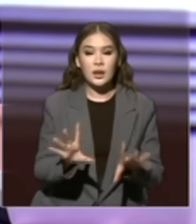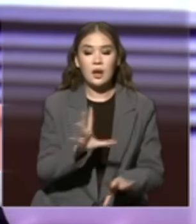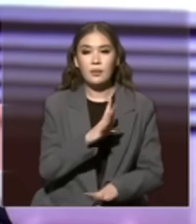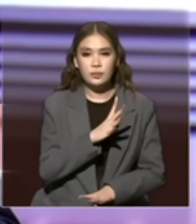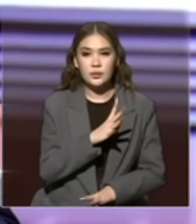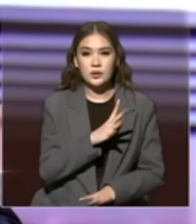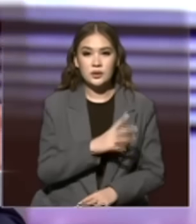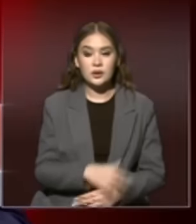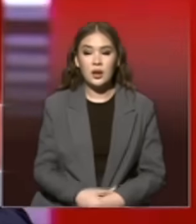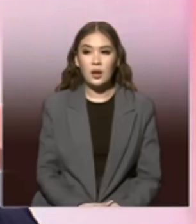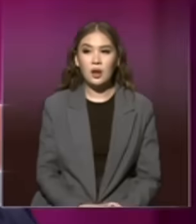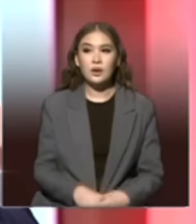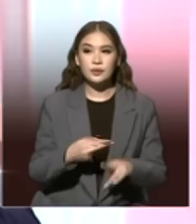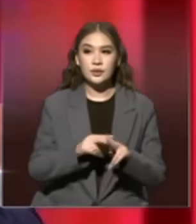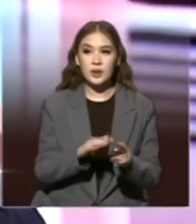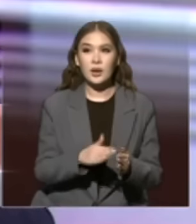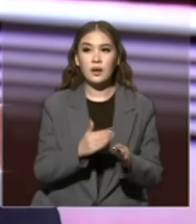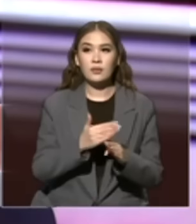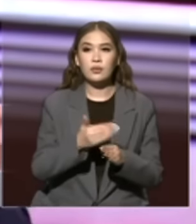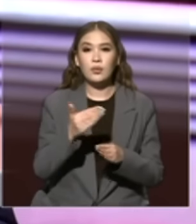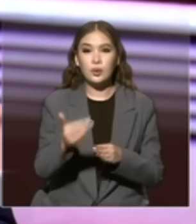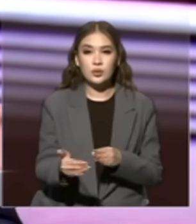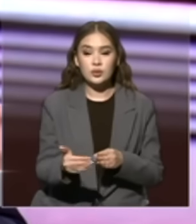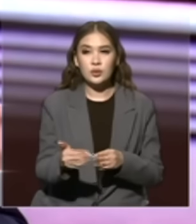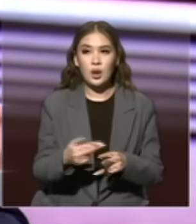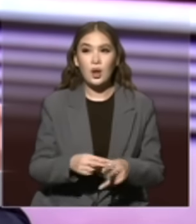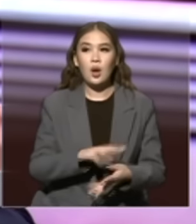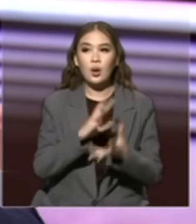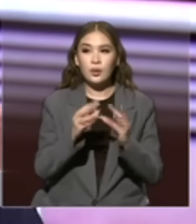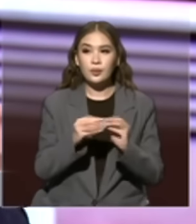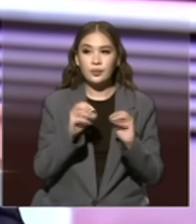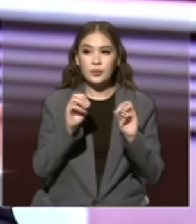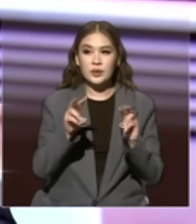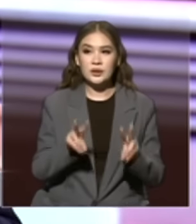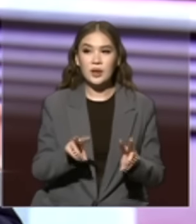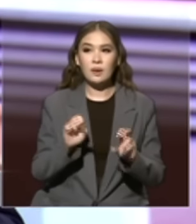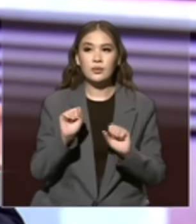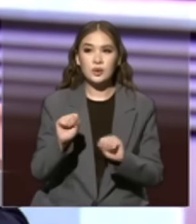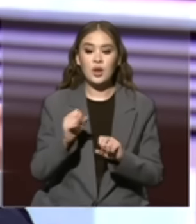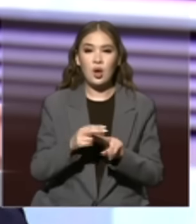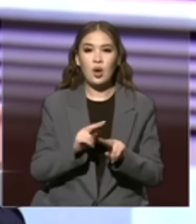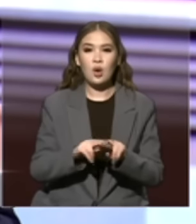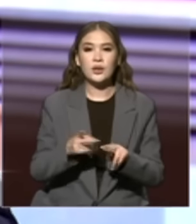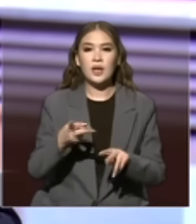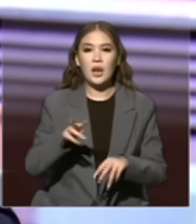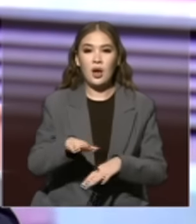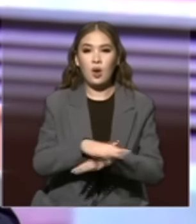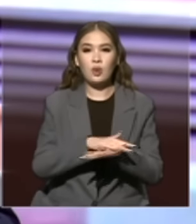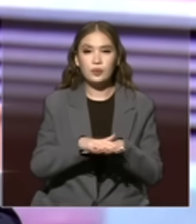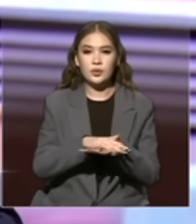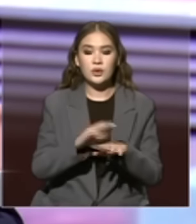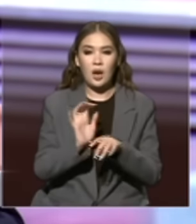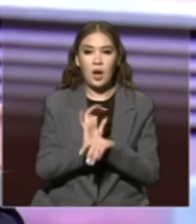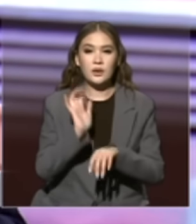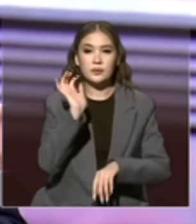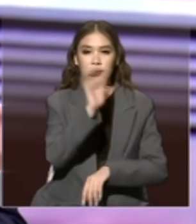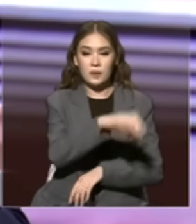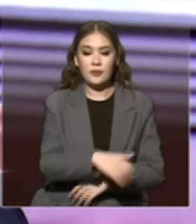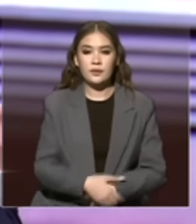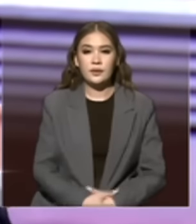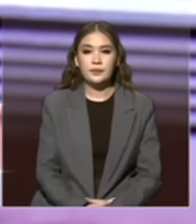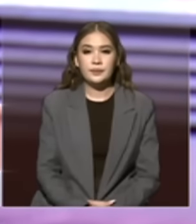Бұл ескерілгеннен кейін бұл осыны қауіпсіздігін, қоғамдағы қауіпсіздігін оны білдіреді. Иә,